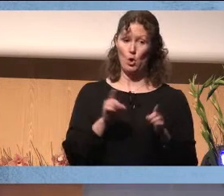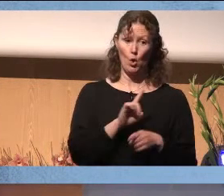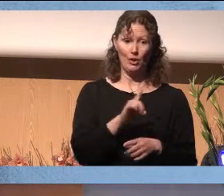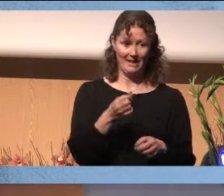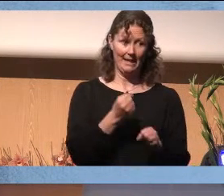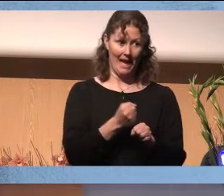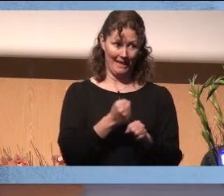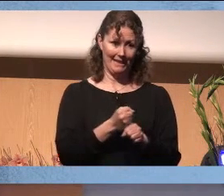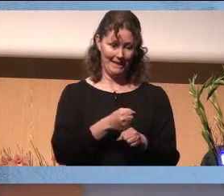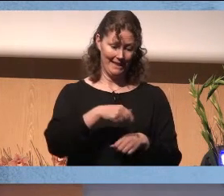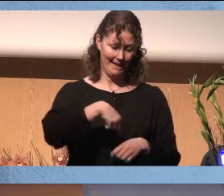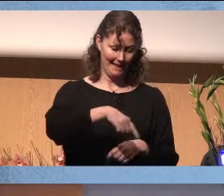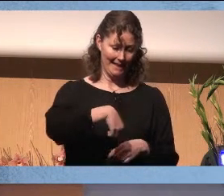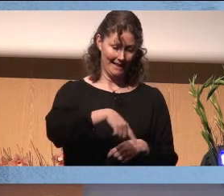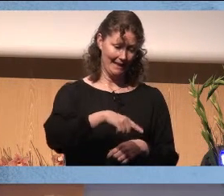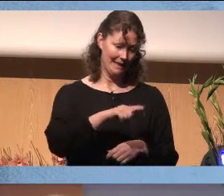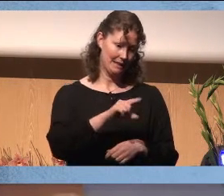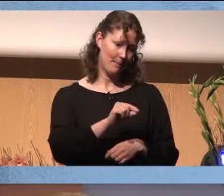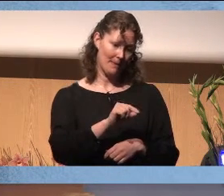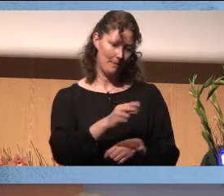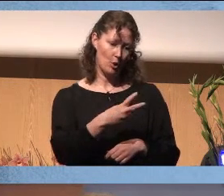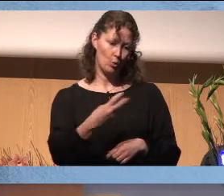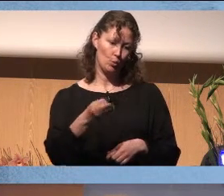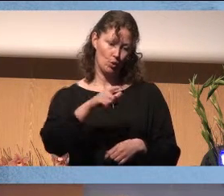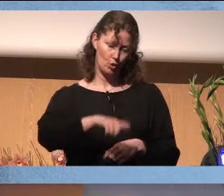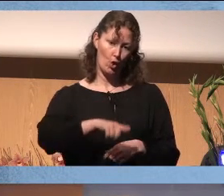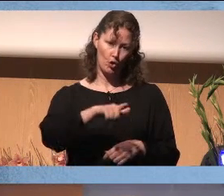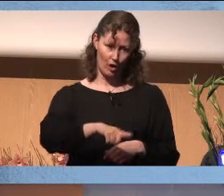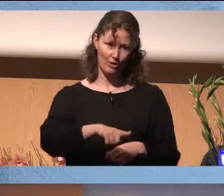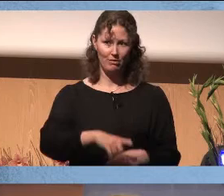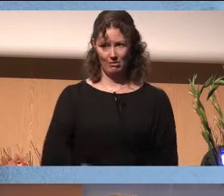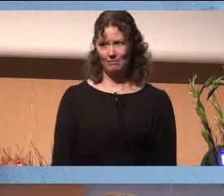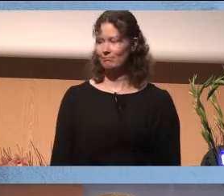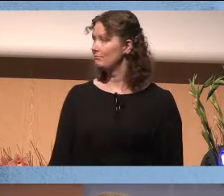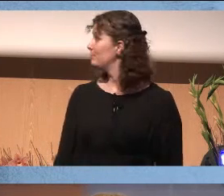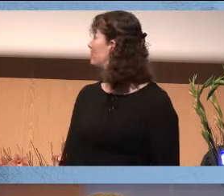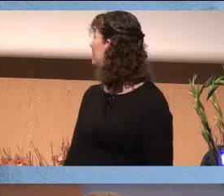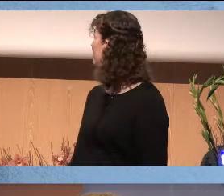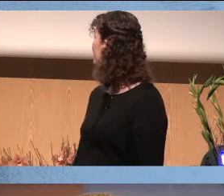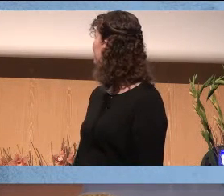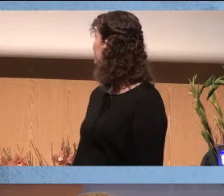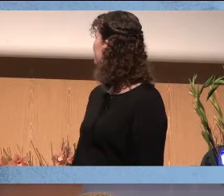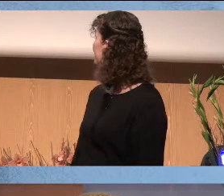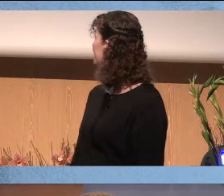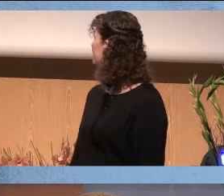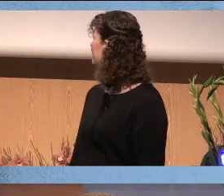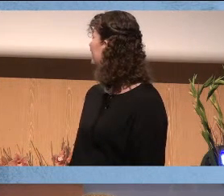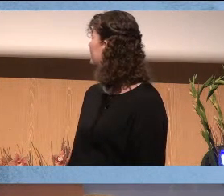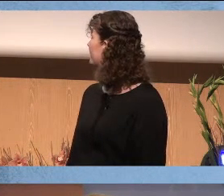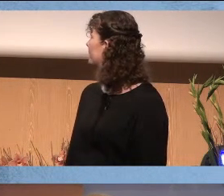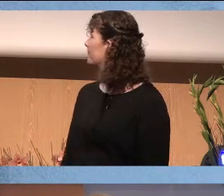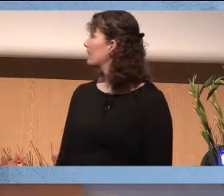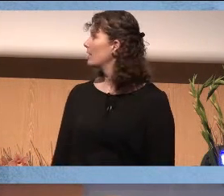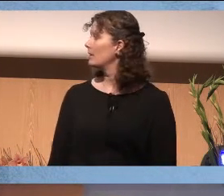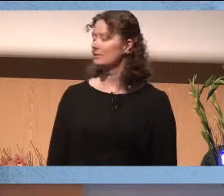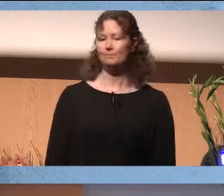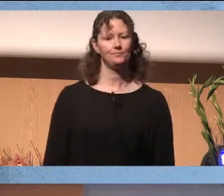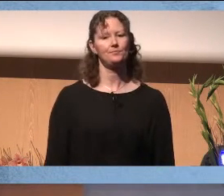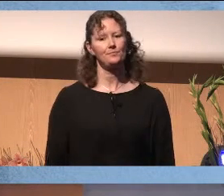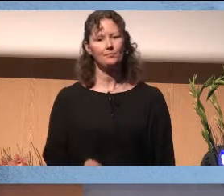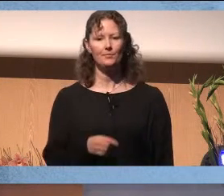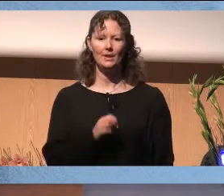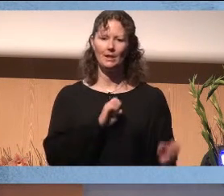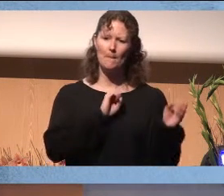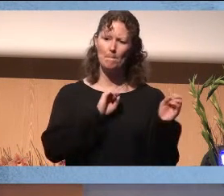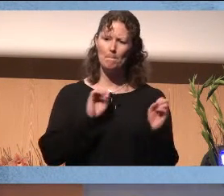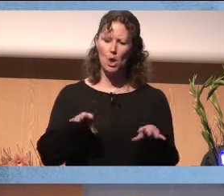egentlig innen september 2017, Nå pøses det på